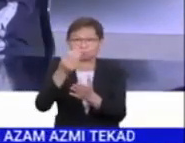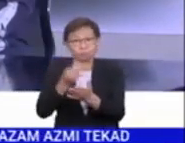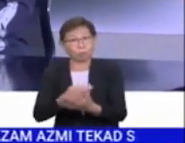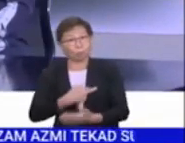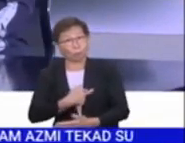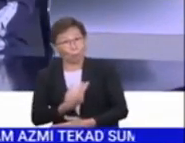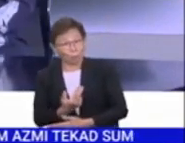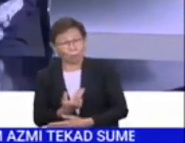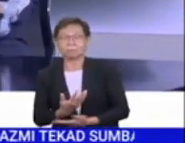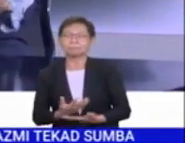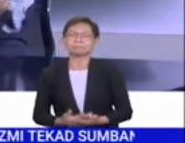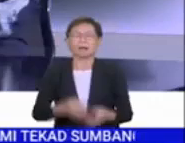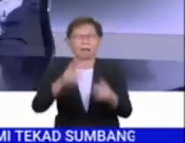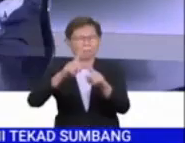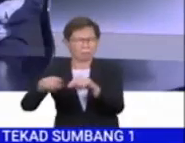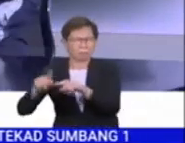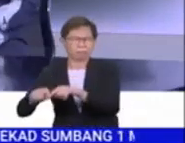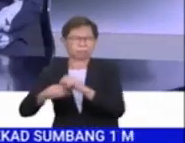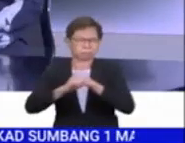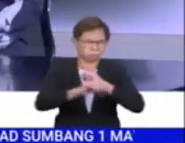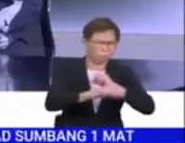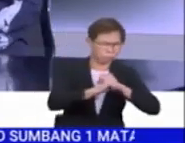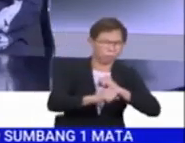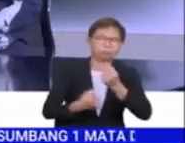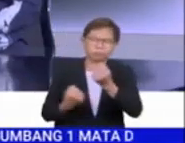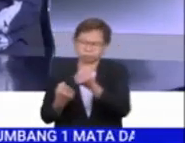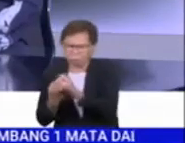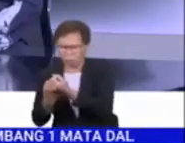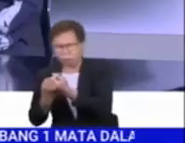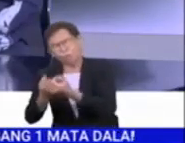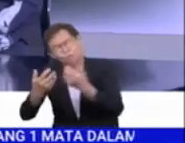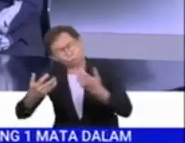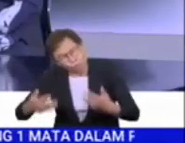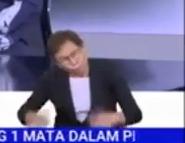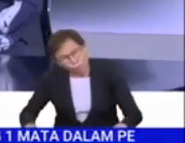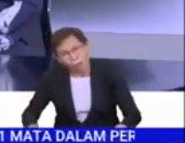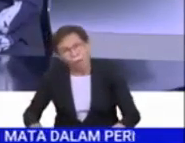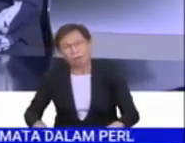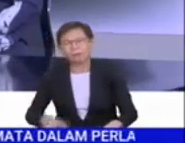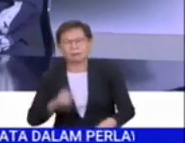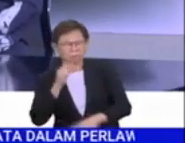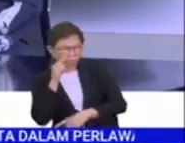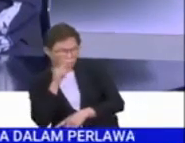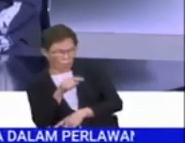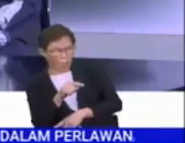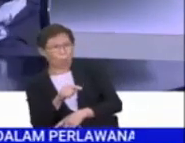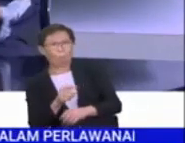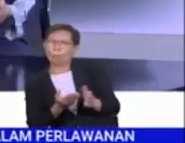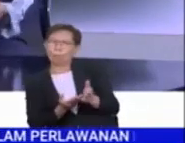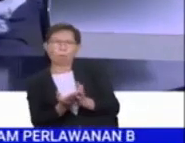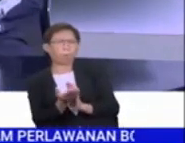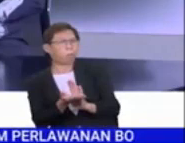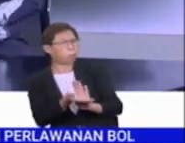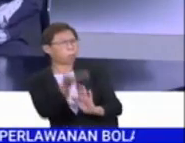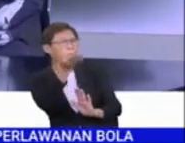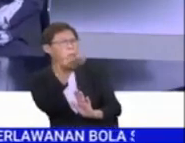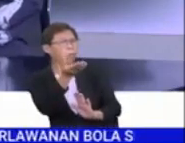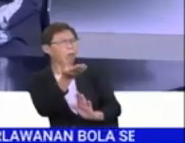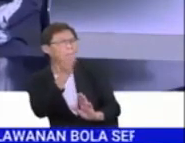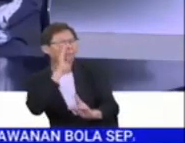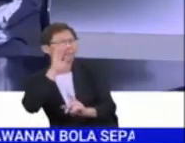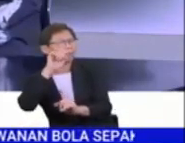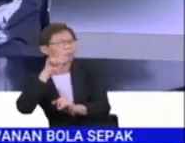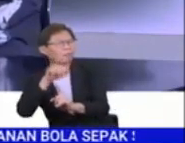RM43 juta. Ya, walaupun pelbagai kempen dan advokasi dilaksana, tren itu dilihat terus meningkat. Apakah muslihat